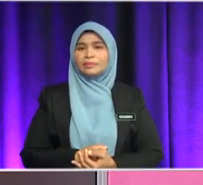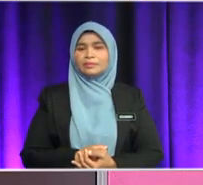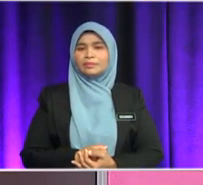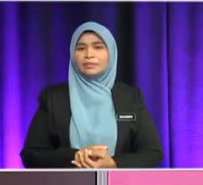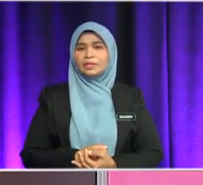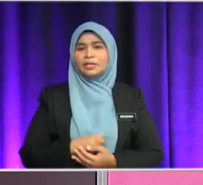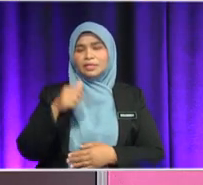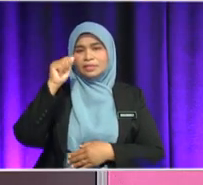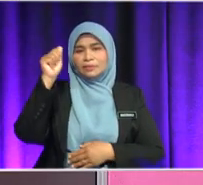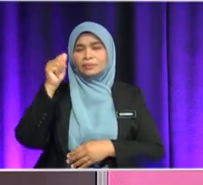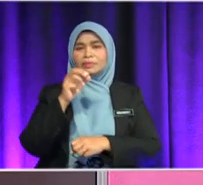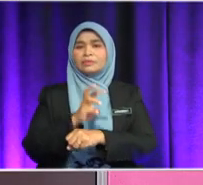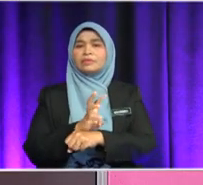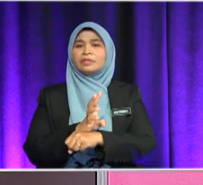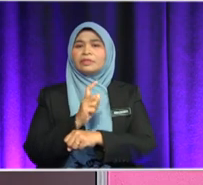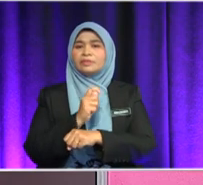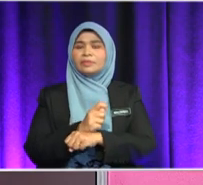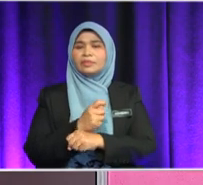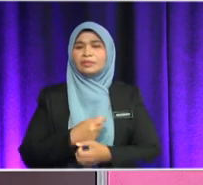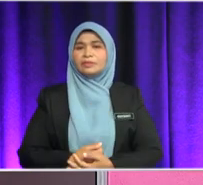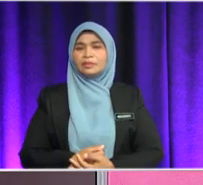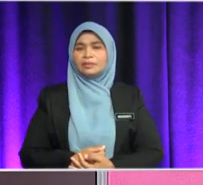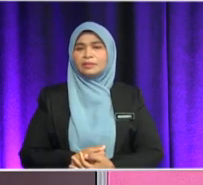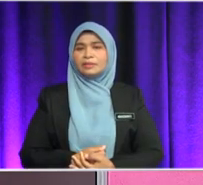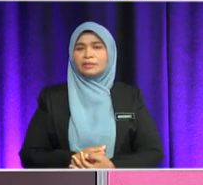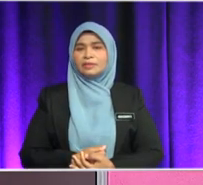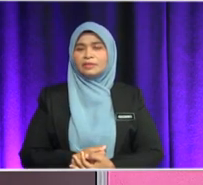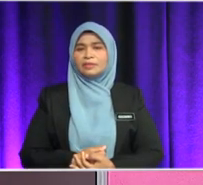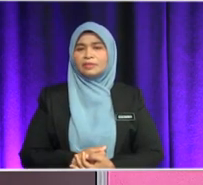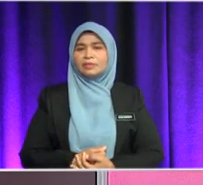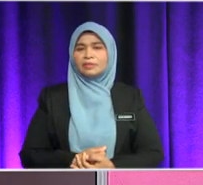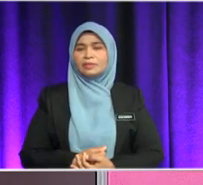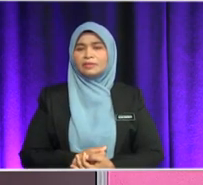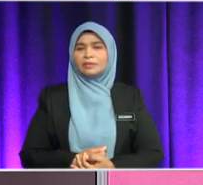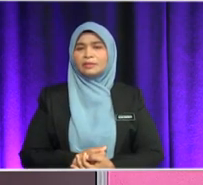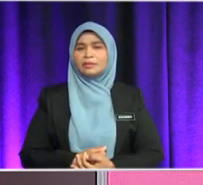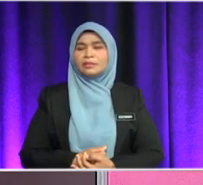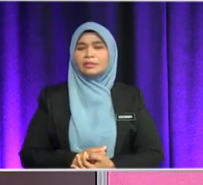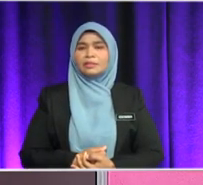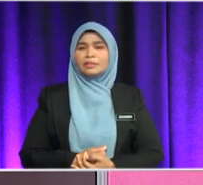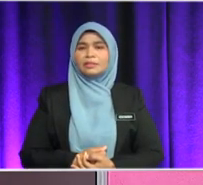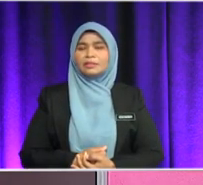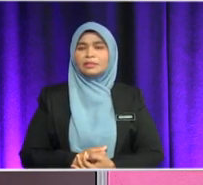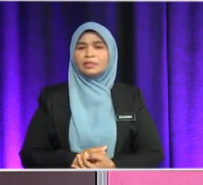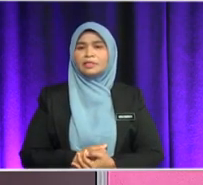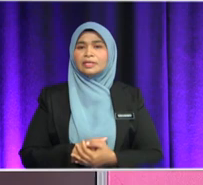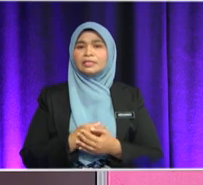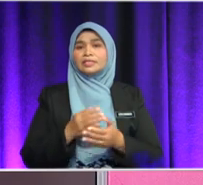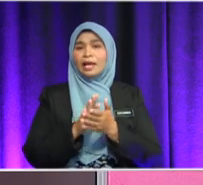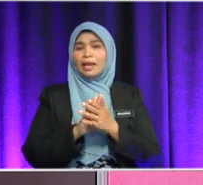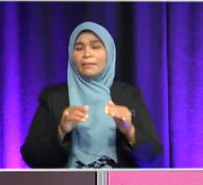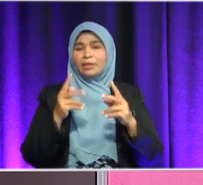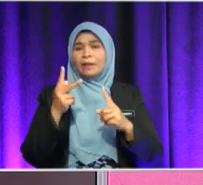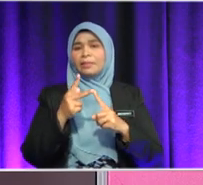Assalamualaikum warahmatullahi wabarakatuh sekali lagi salam untuk anak-anak semua anak-anak pelajar murid-murid